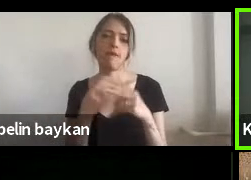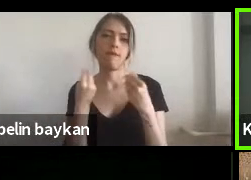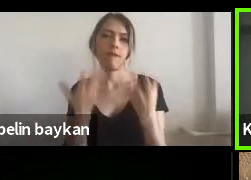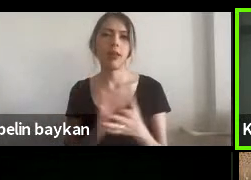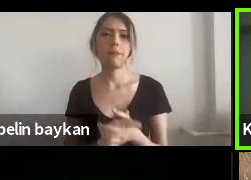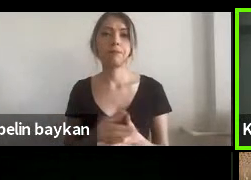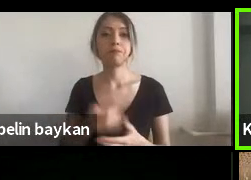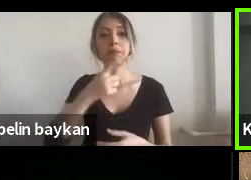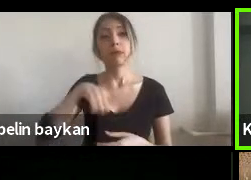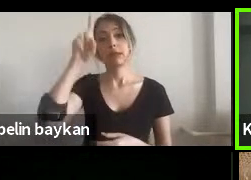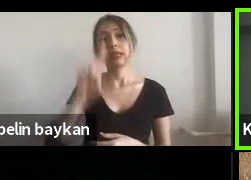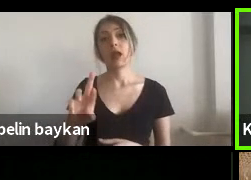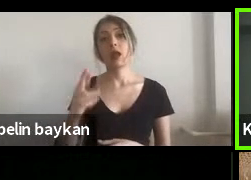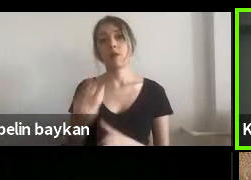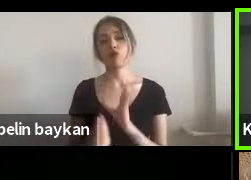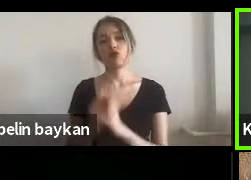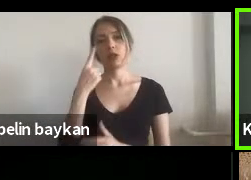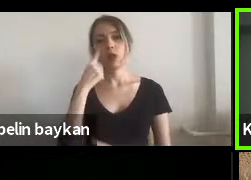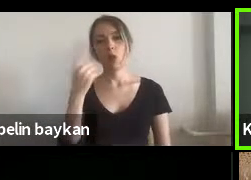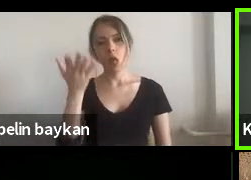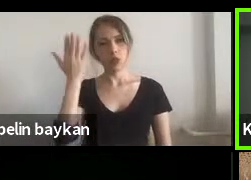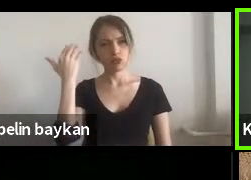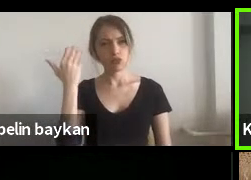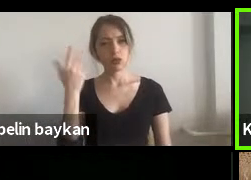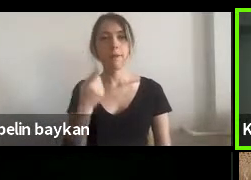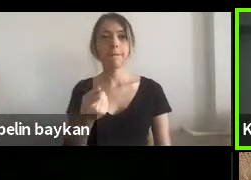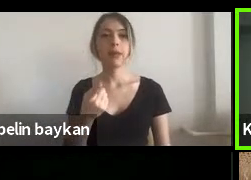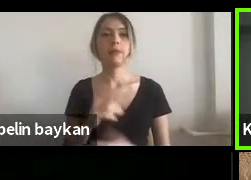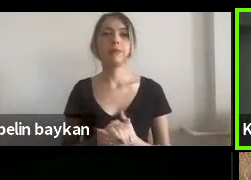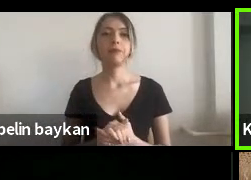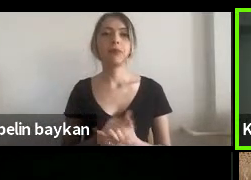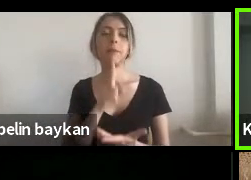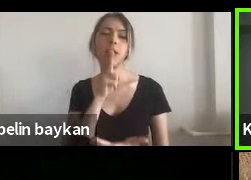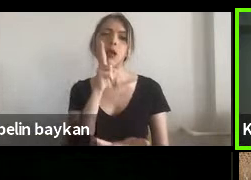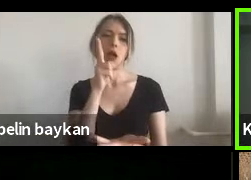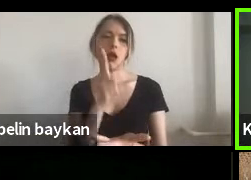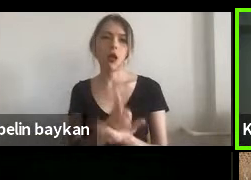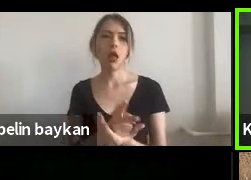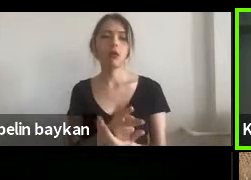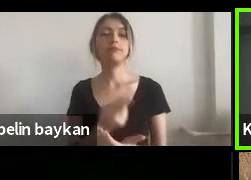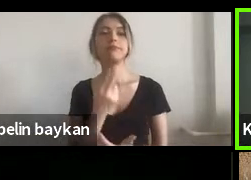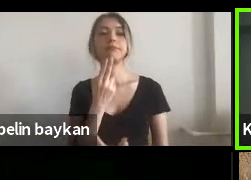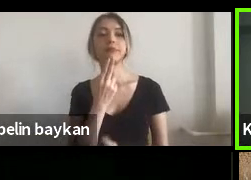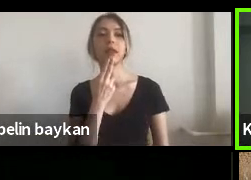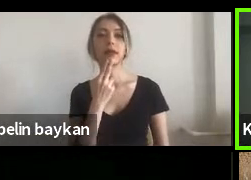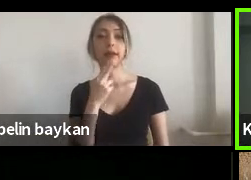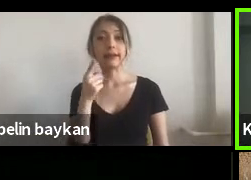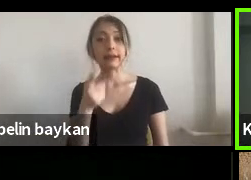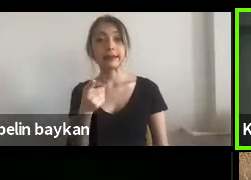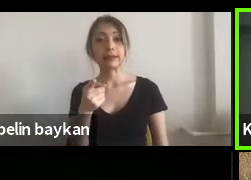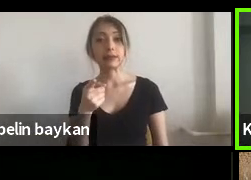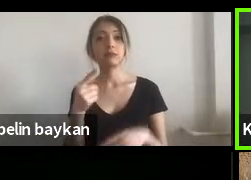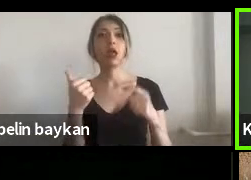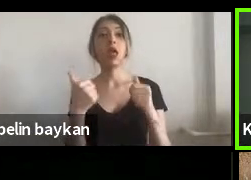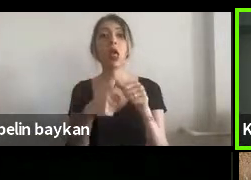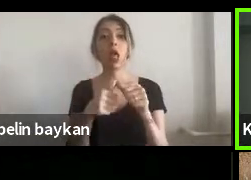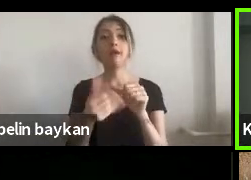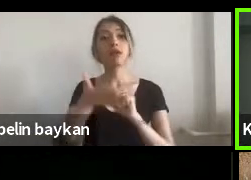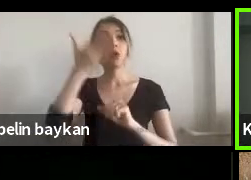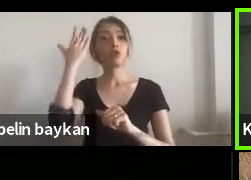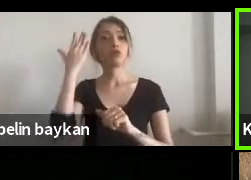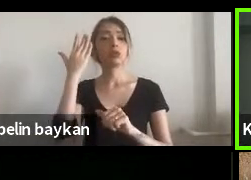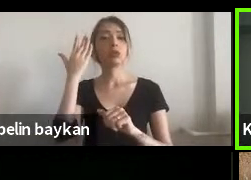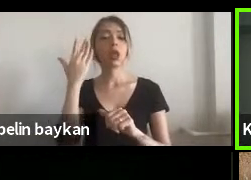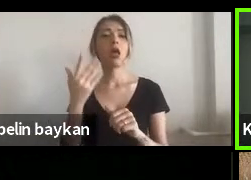ilk raporlarımızdan biri Ünal Tekel'in kararı. Kadının evlilik öncesindeki soyadını kullanma